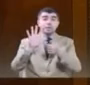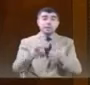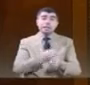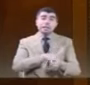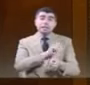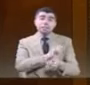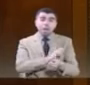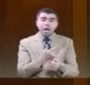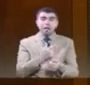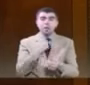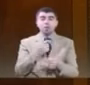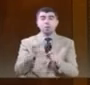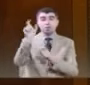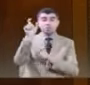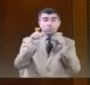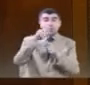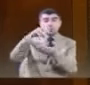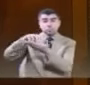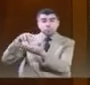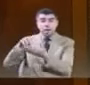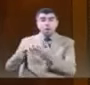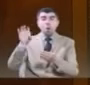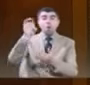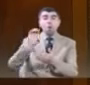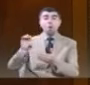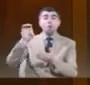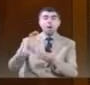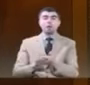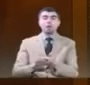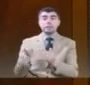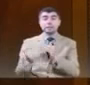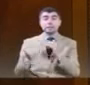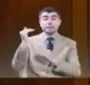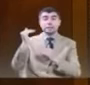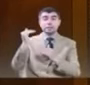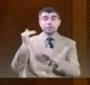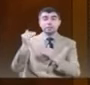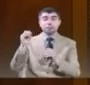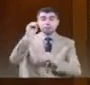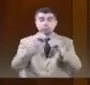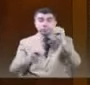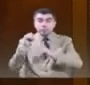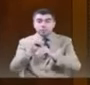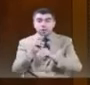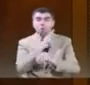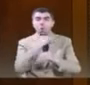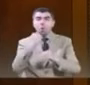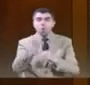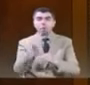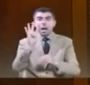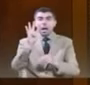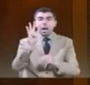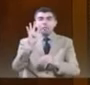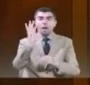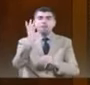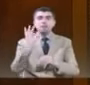بإسبانيا وسلوفينيا وبولونيا وغيرها. رفع مساهمة الدولة والمنخرطين كل منهما ب4 نقاط على